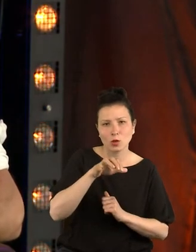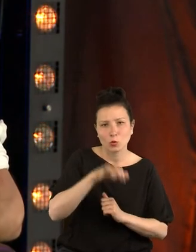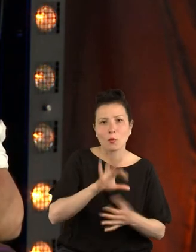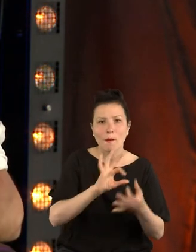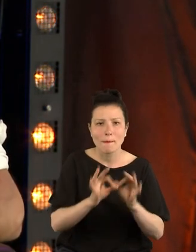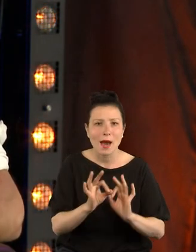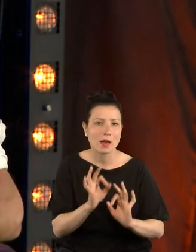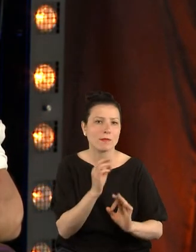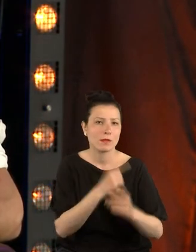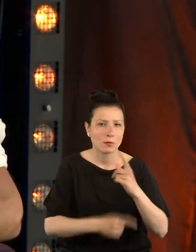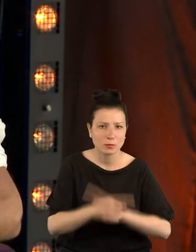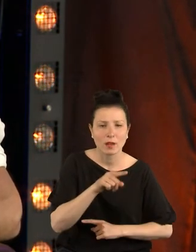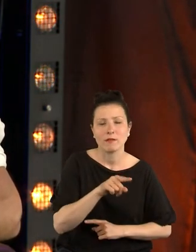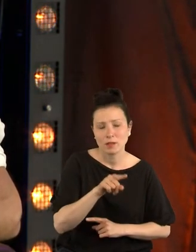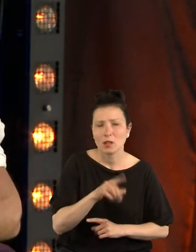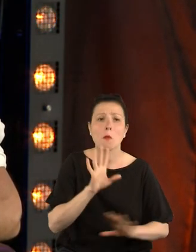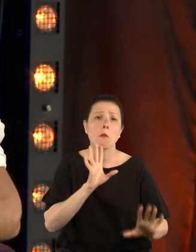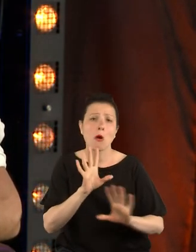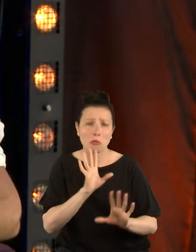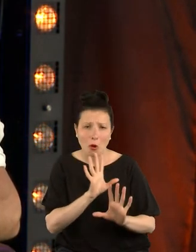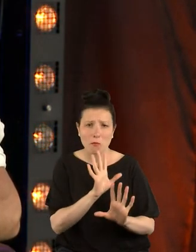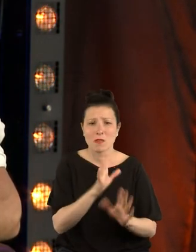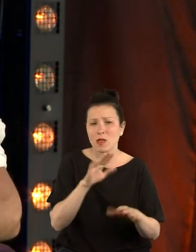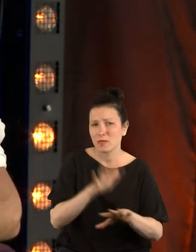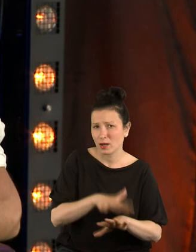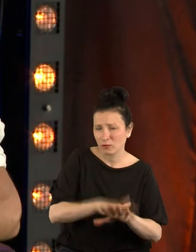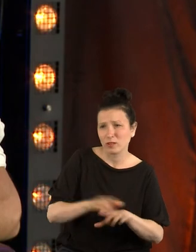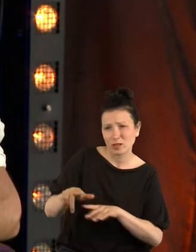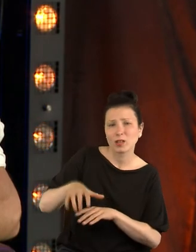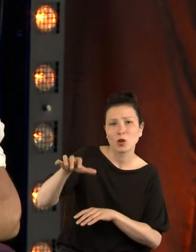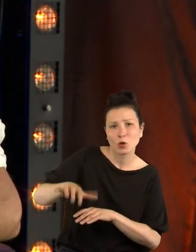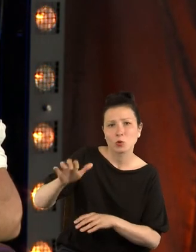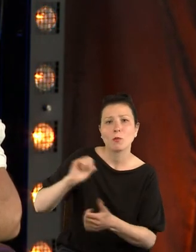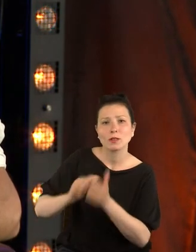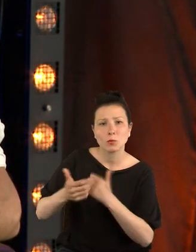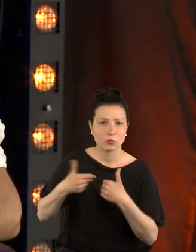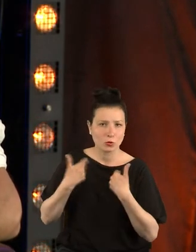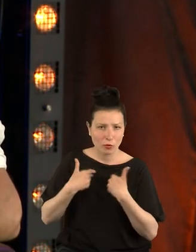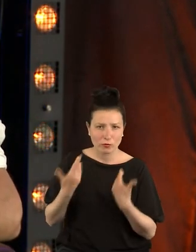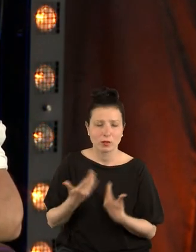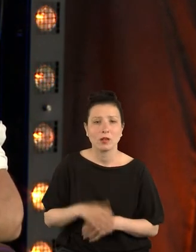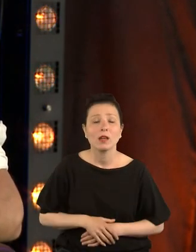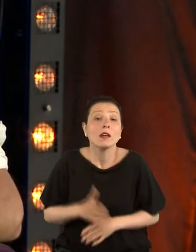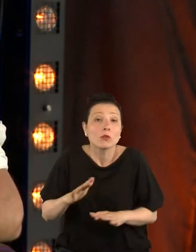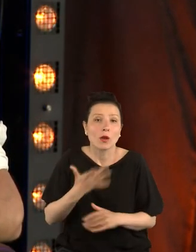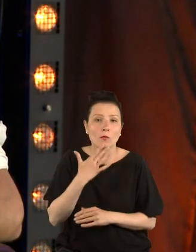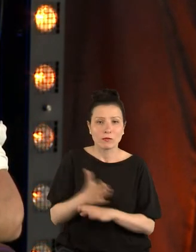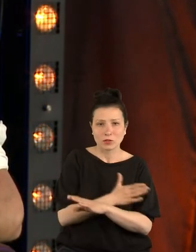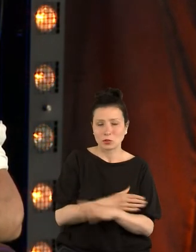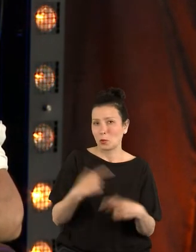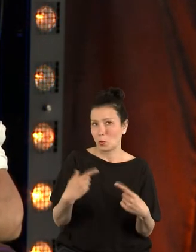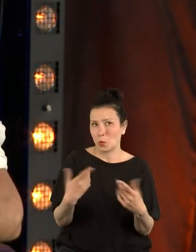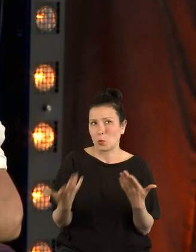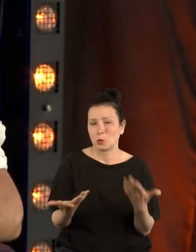że no jest podobne traktowanie jak w sporcie sprawnych i tutaj nie ma. Tylko tak jak mówię, no wcześniej nie było